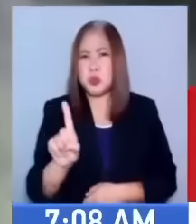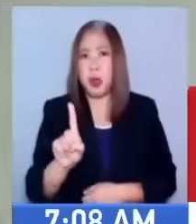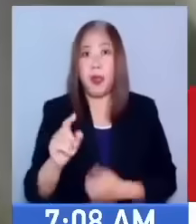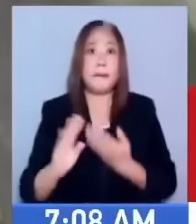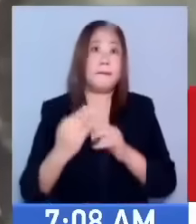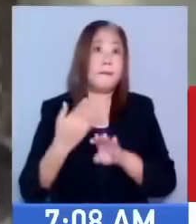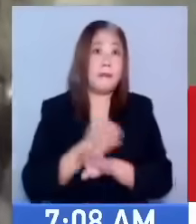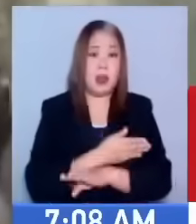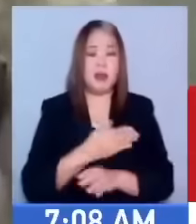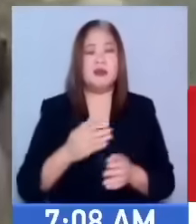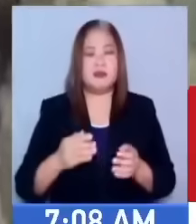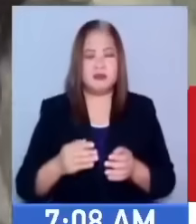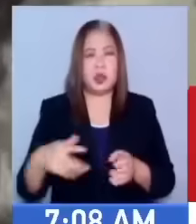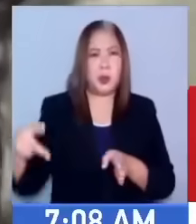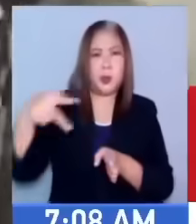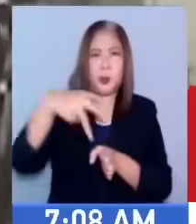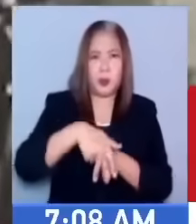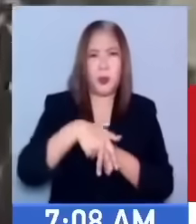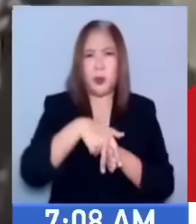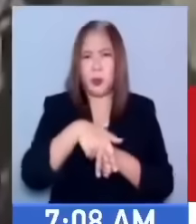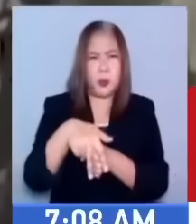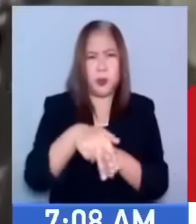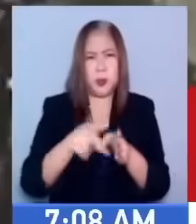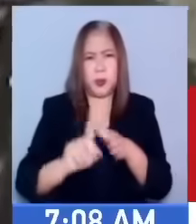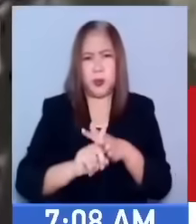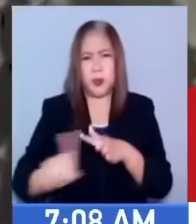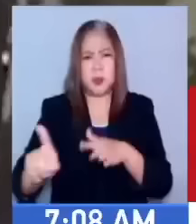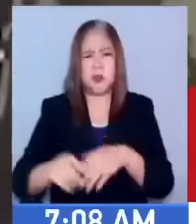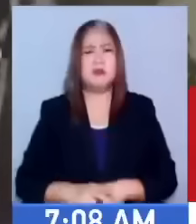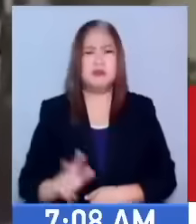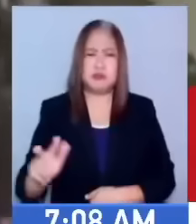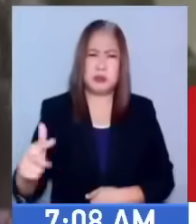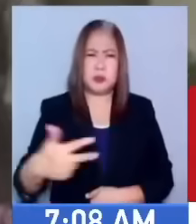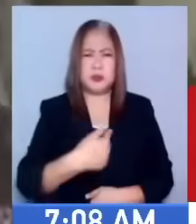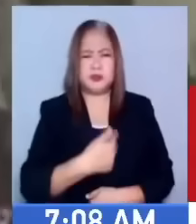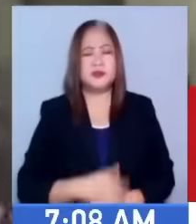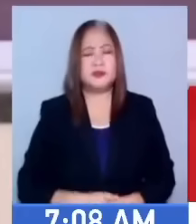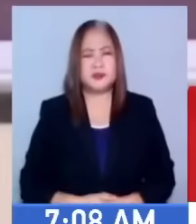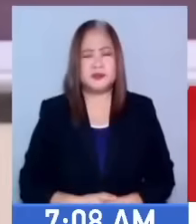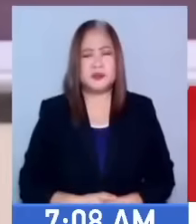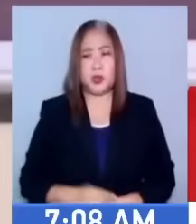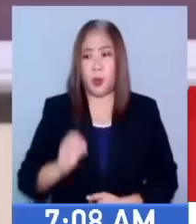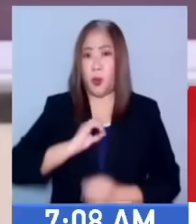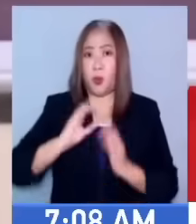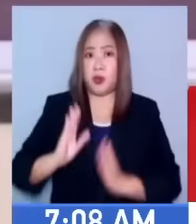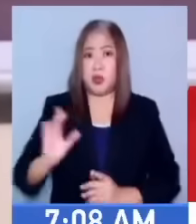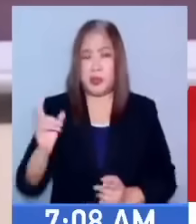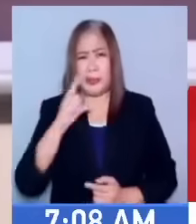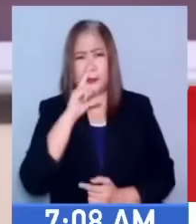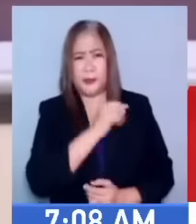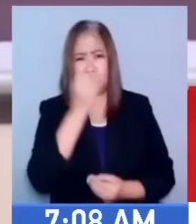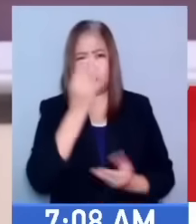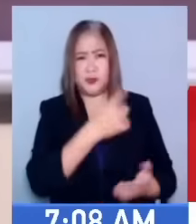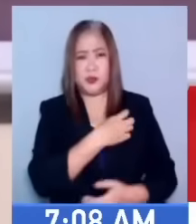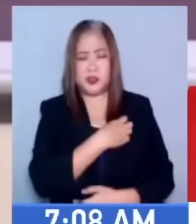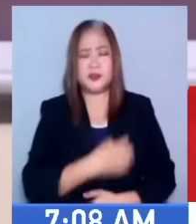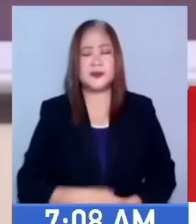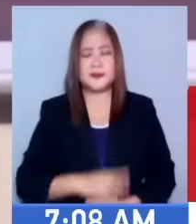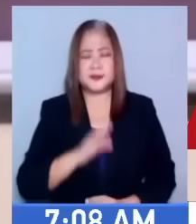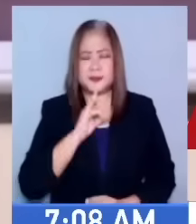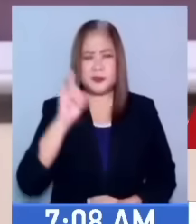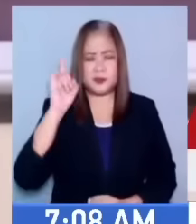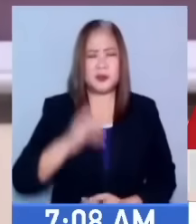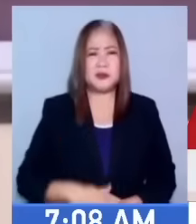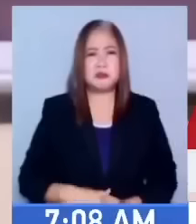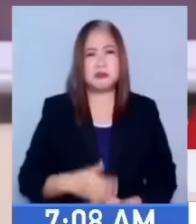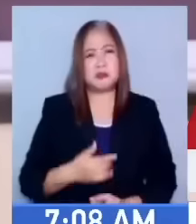ito. Ayon sa pulisya, agad na nag-report sa kanilang may-ari ng motorsiklo. After po niyang mag-park ng motor niya, syempre